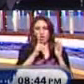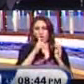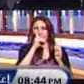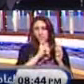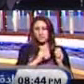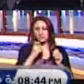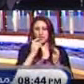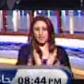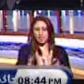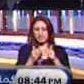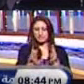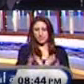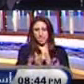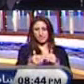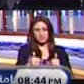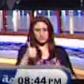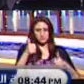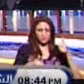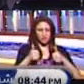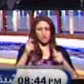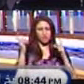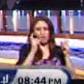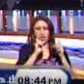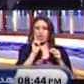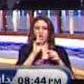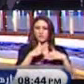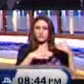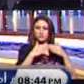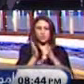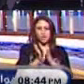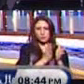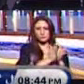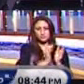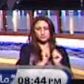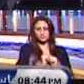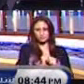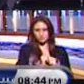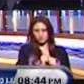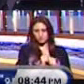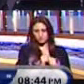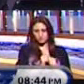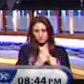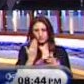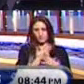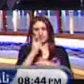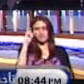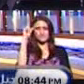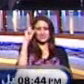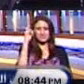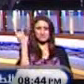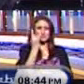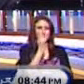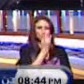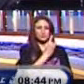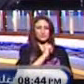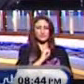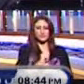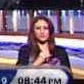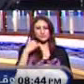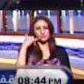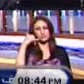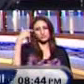الصراعات الحزبية والسياسية عن الوزارة والمساجد، وإلغاء الانتداب اللي وصفوه أنه انتقائي.